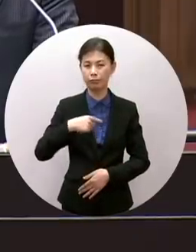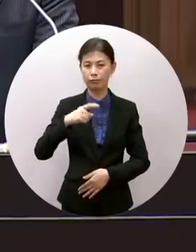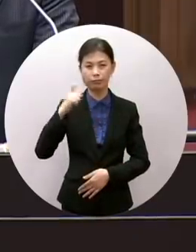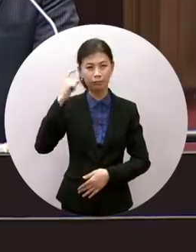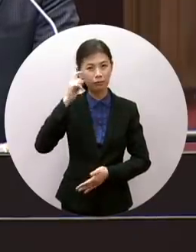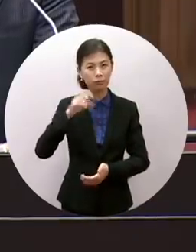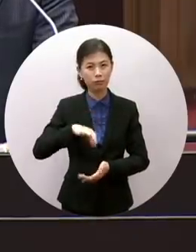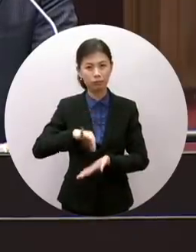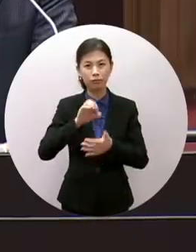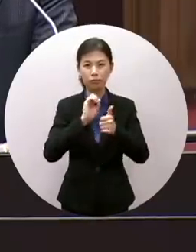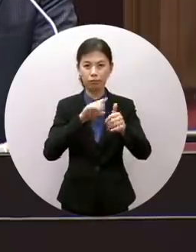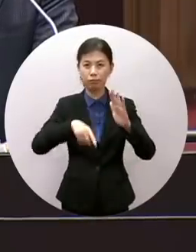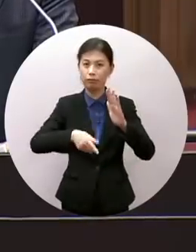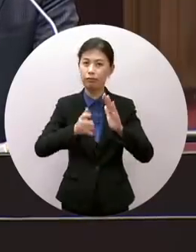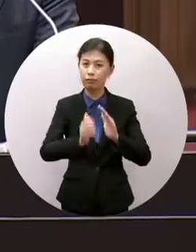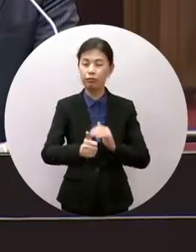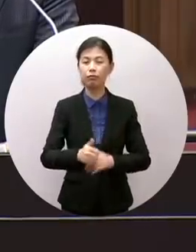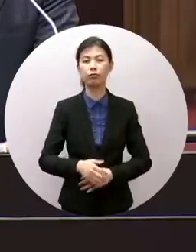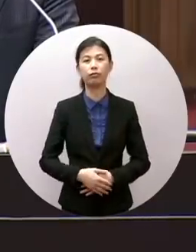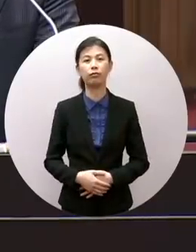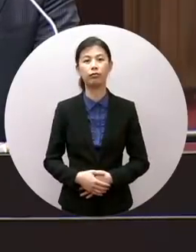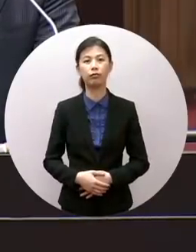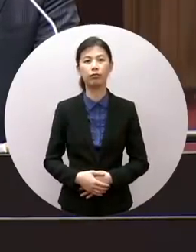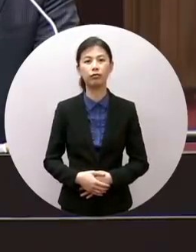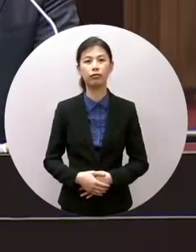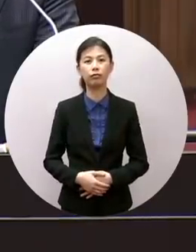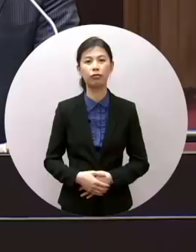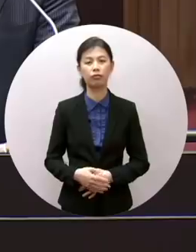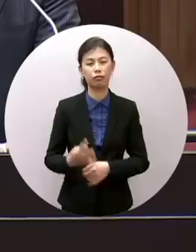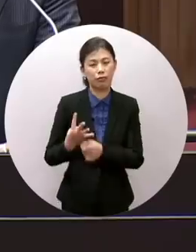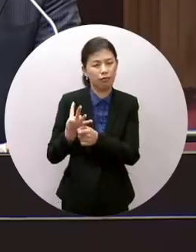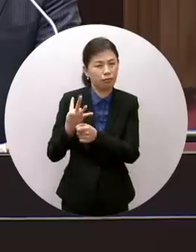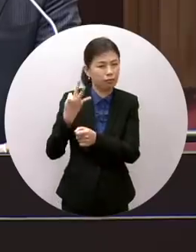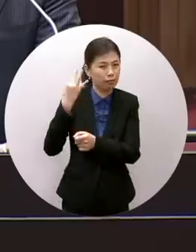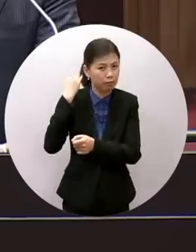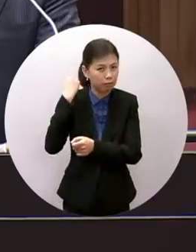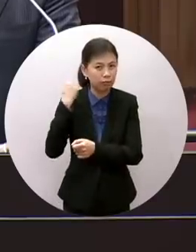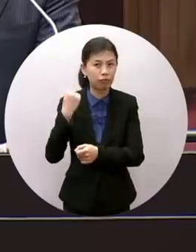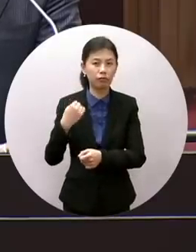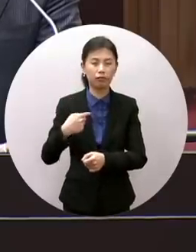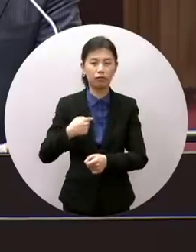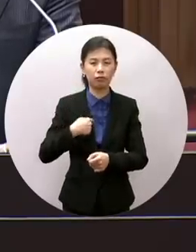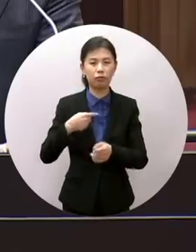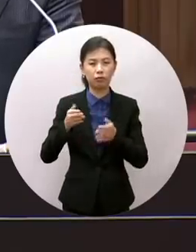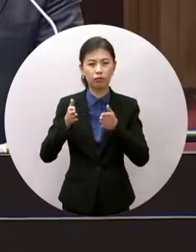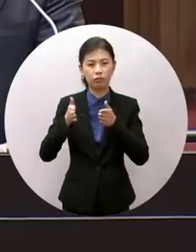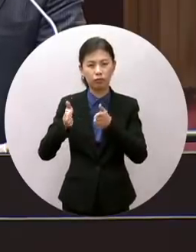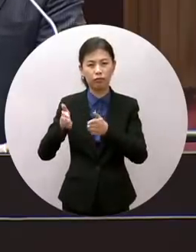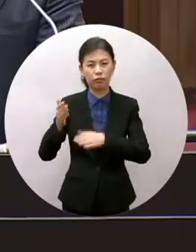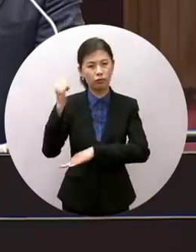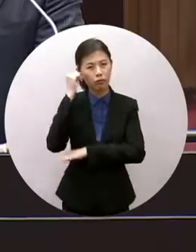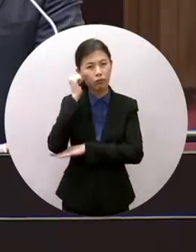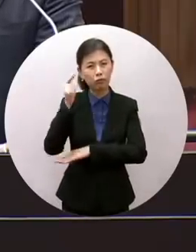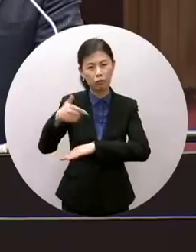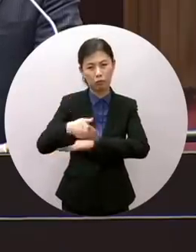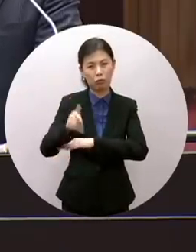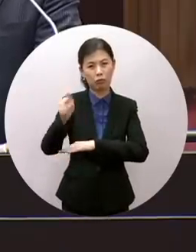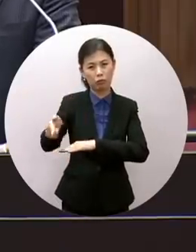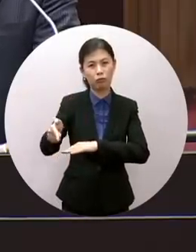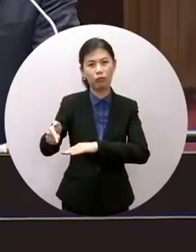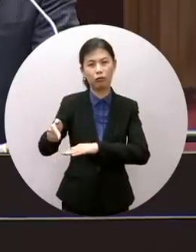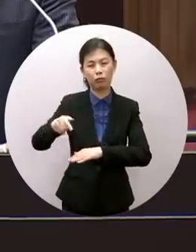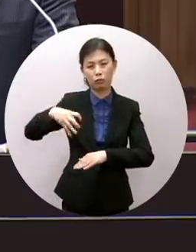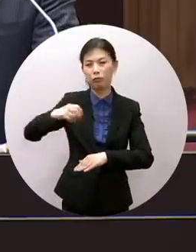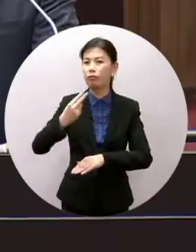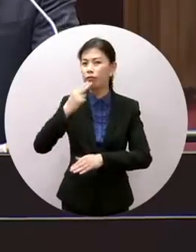啊，能不能考虑啊？在多年前，我曾经为了偏乡的这个天然气的运